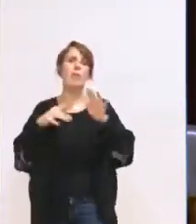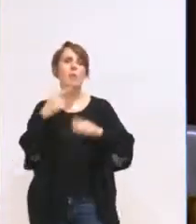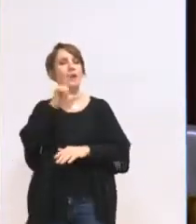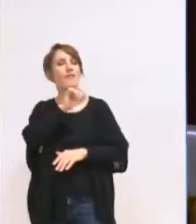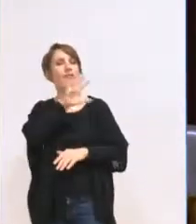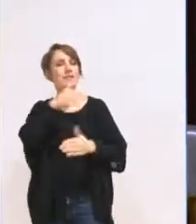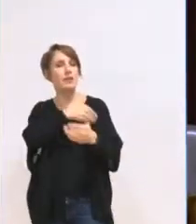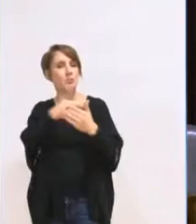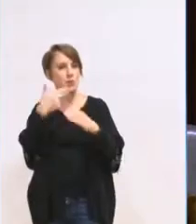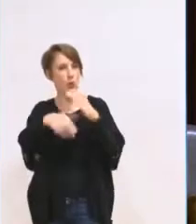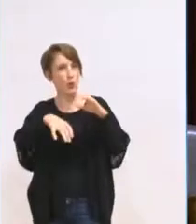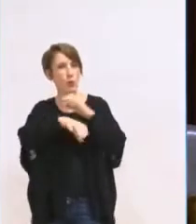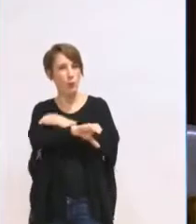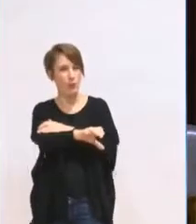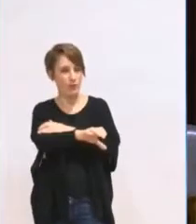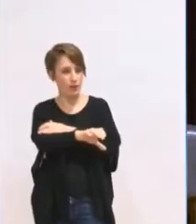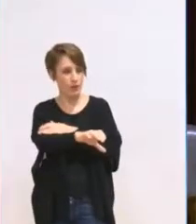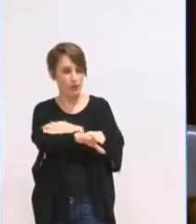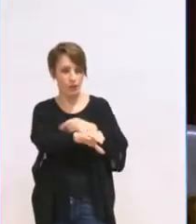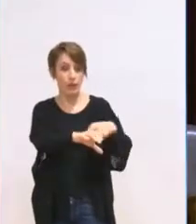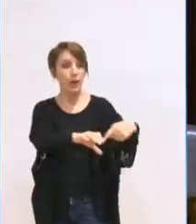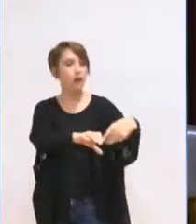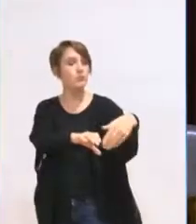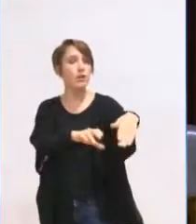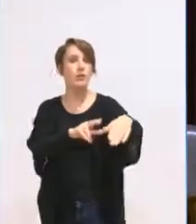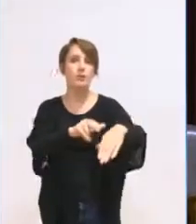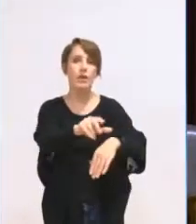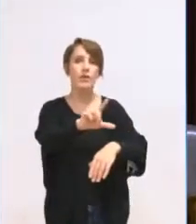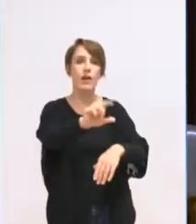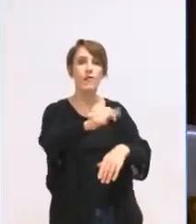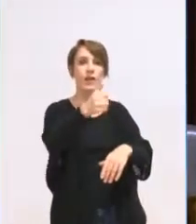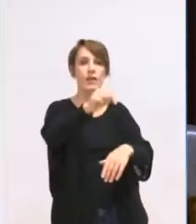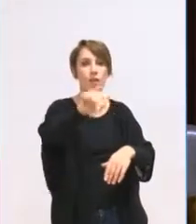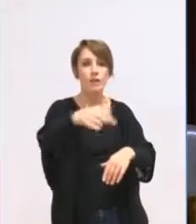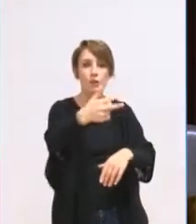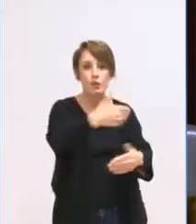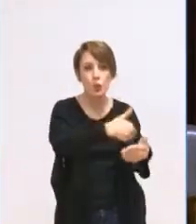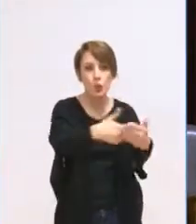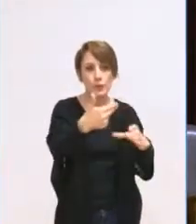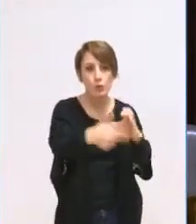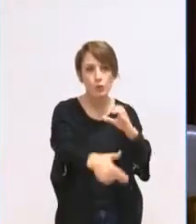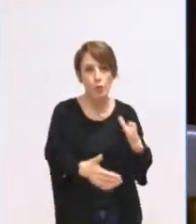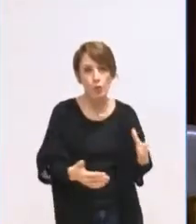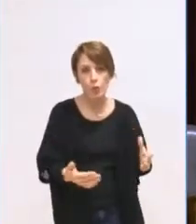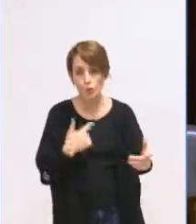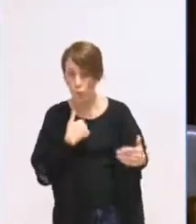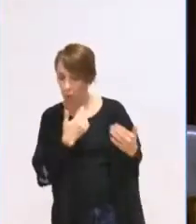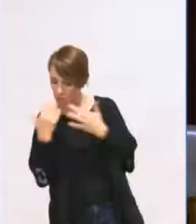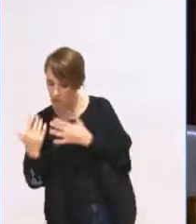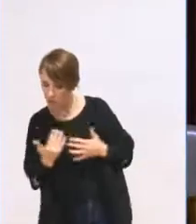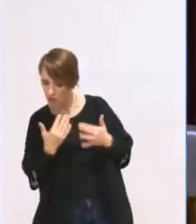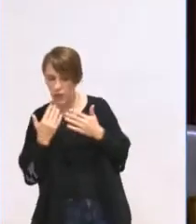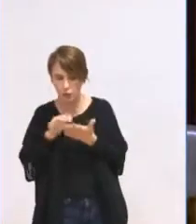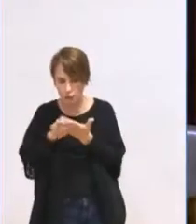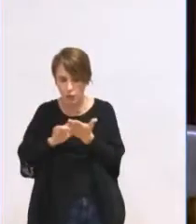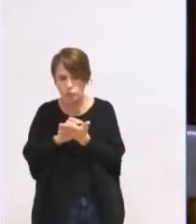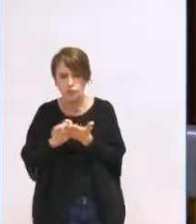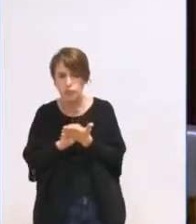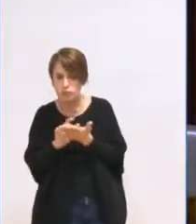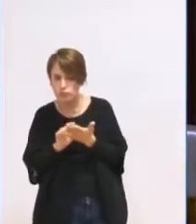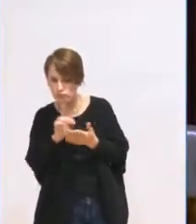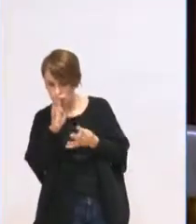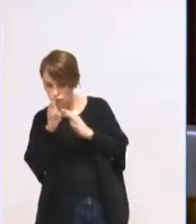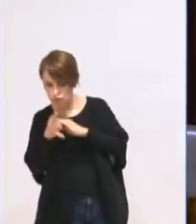d'euros à une subvention qui sera de l'ordre de 21,3 millions d'euros si les calculs que j'ai faits en fonction